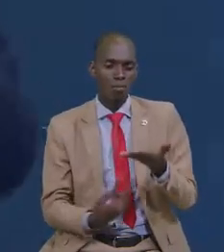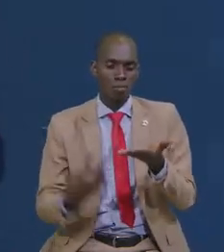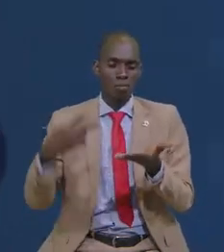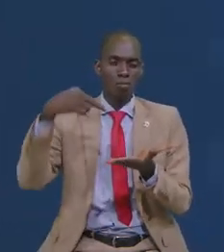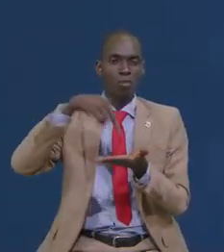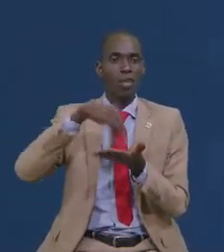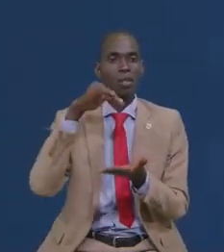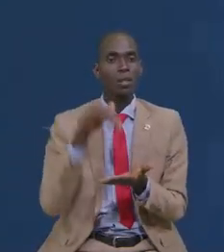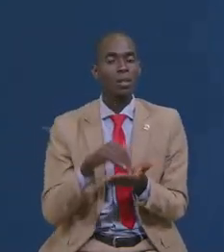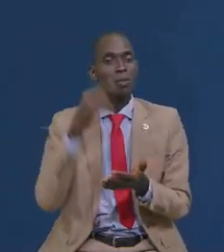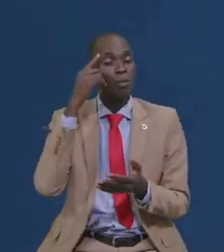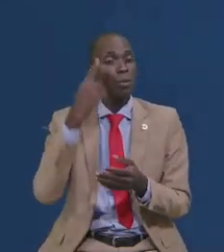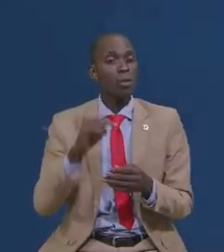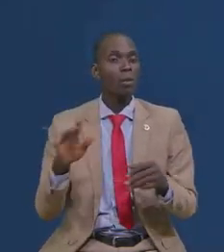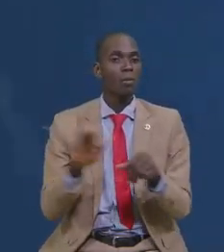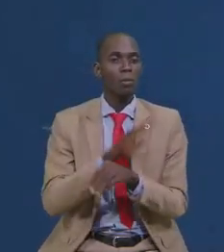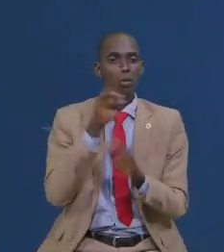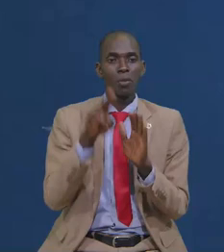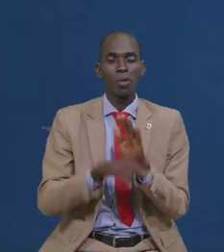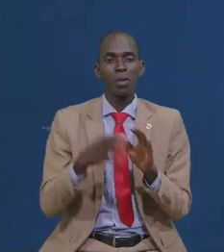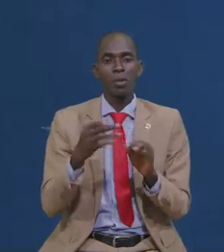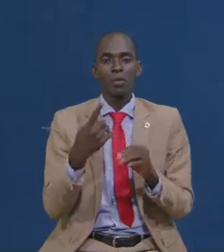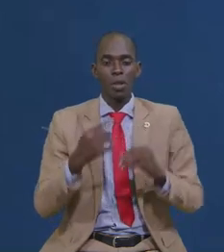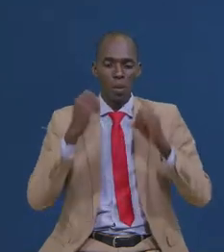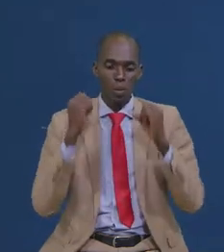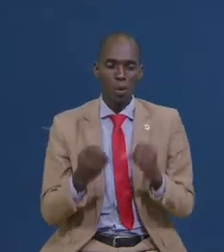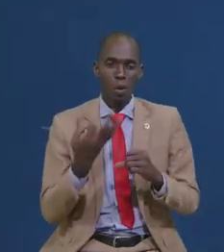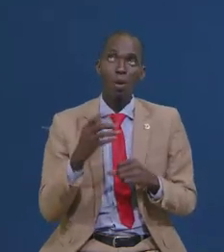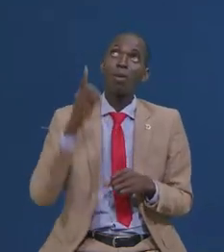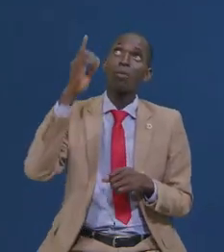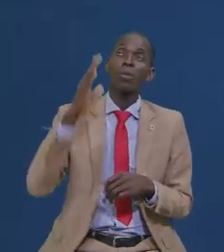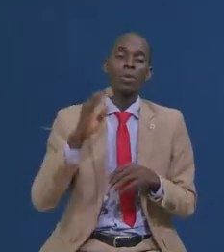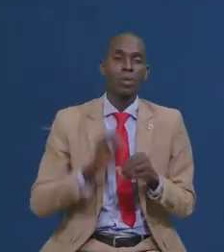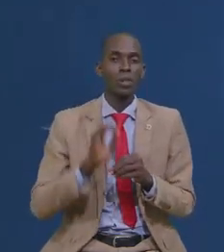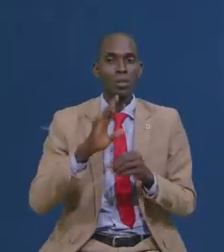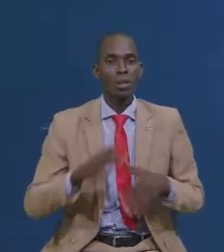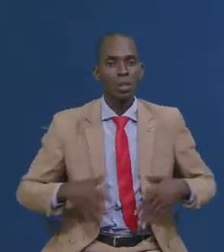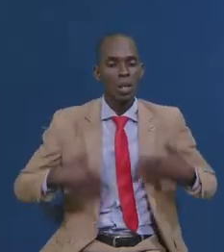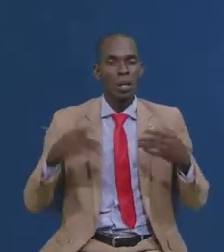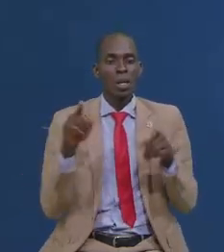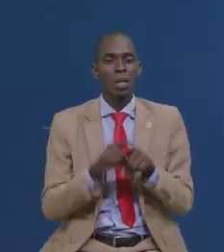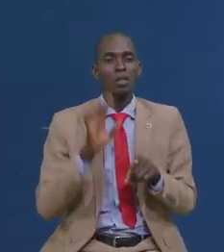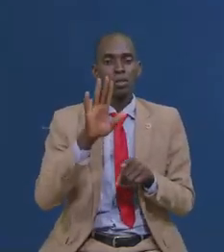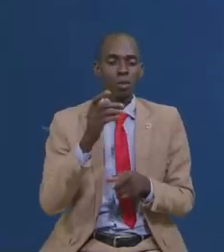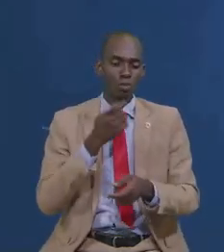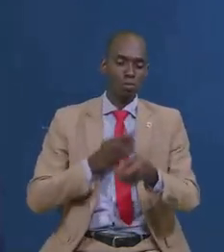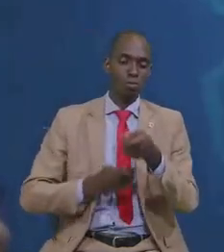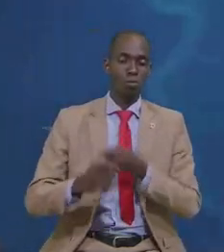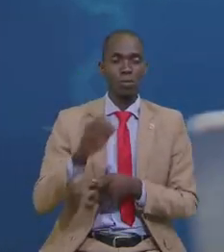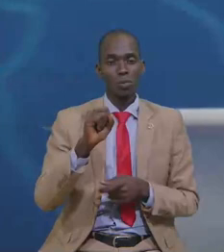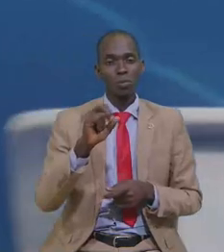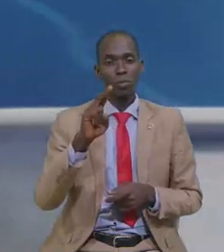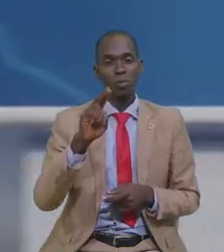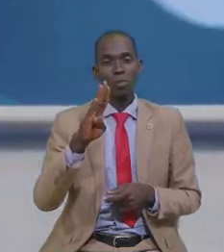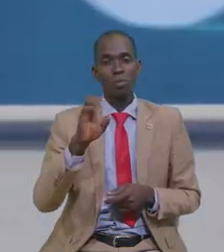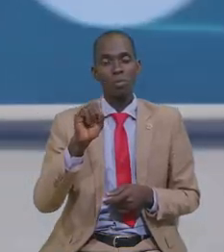est ressuscité pour la plénitude de la puissance de Dieu dans ta vie en tant que